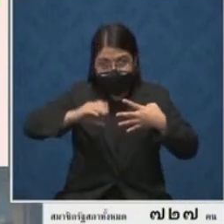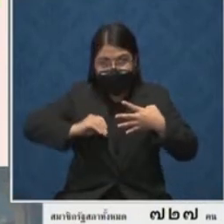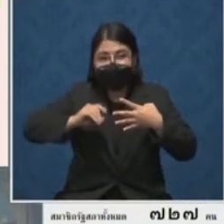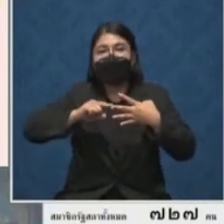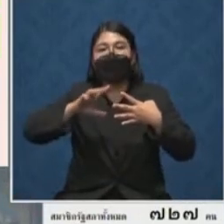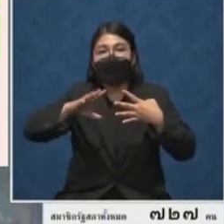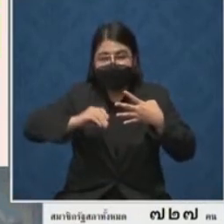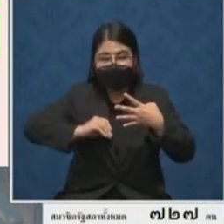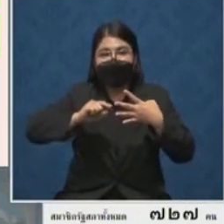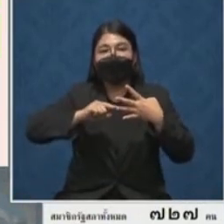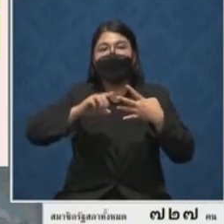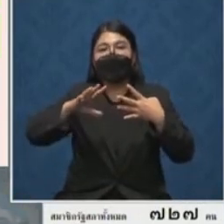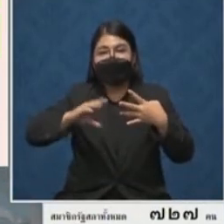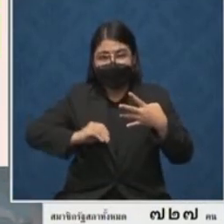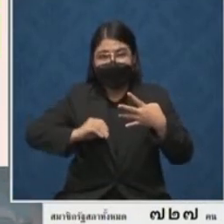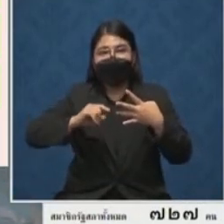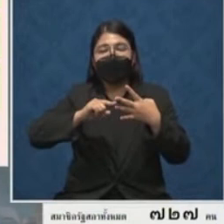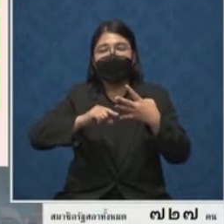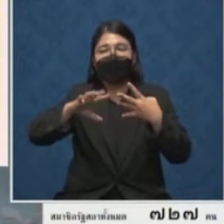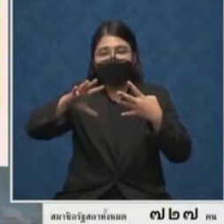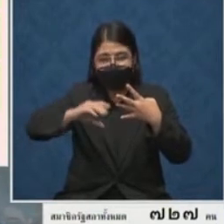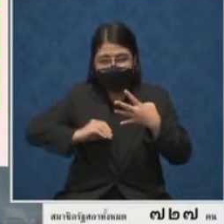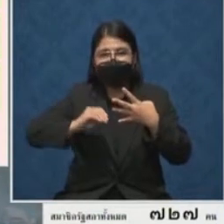ลักการ4รับหลักการ